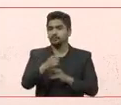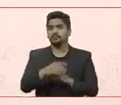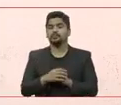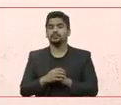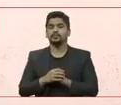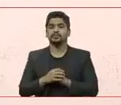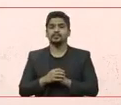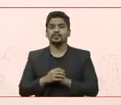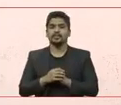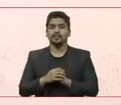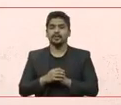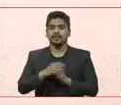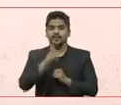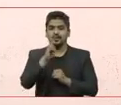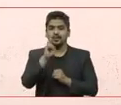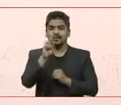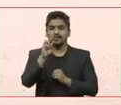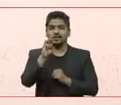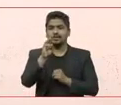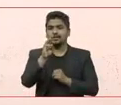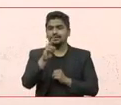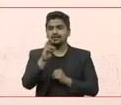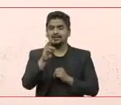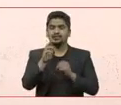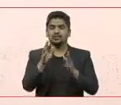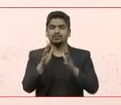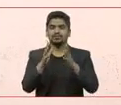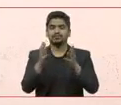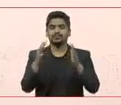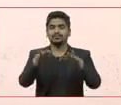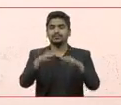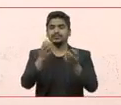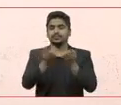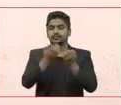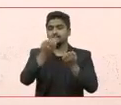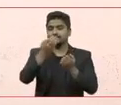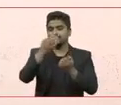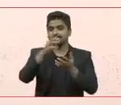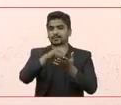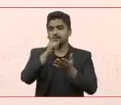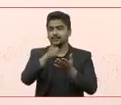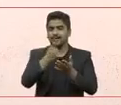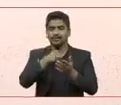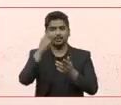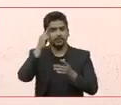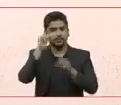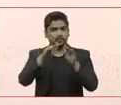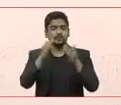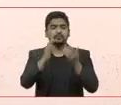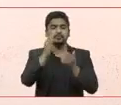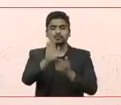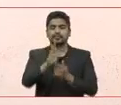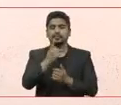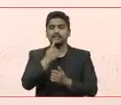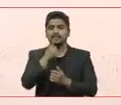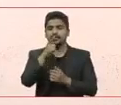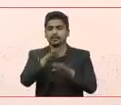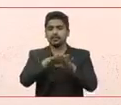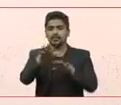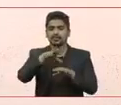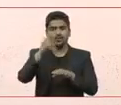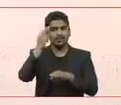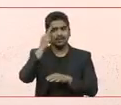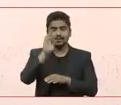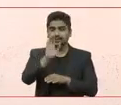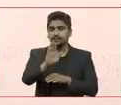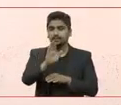अब यो तेस्रो मार्च, त्यसैले अब हाम्रो एप्रिहेन्सन के छ भन्दाखेरि र तपाईँ हामी सबैलाई थाहा